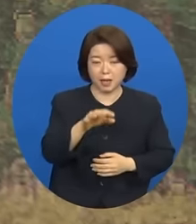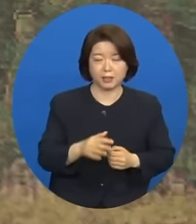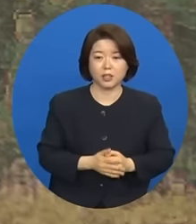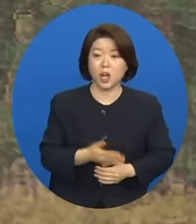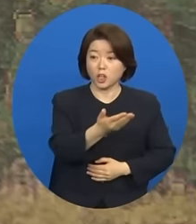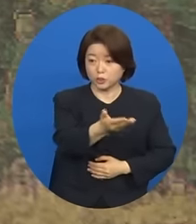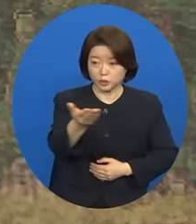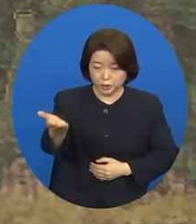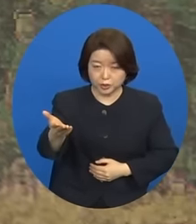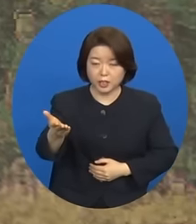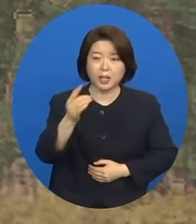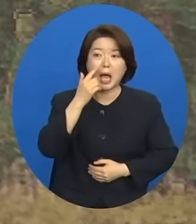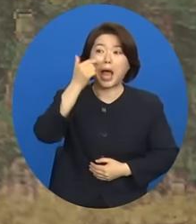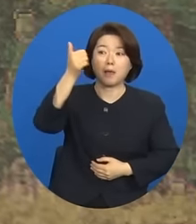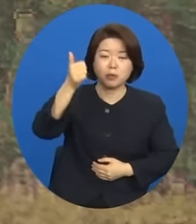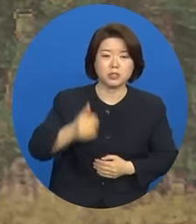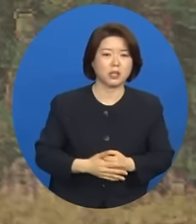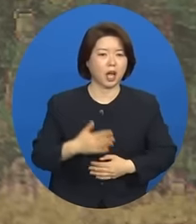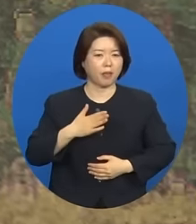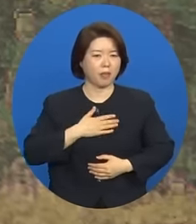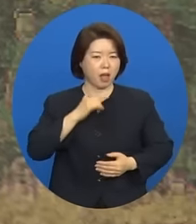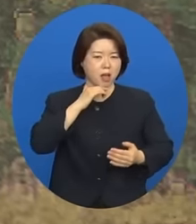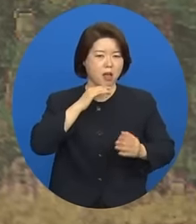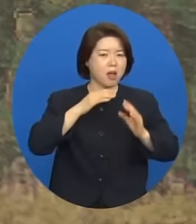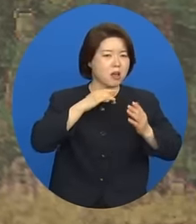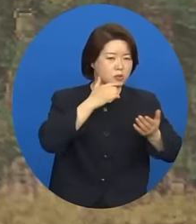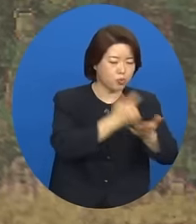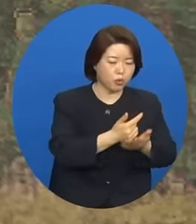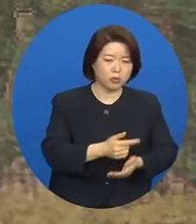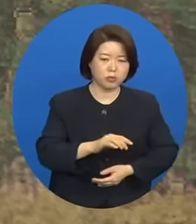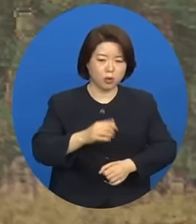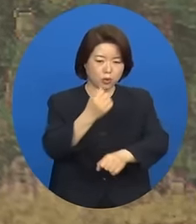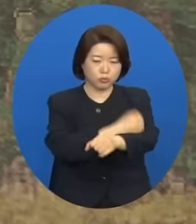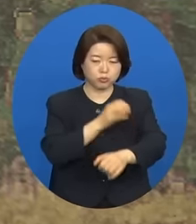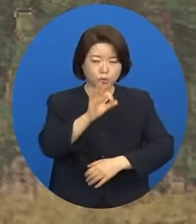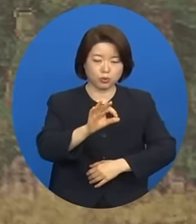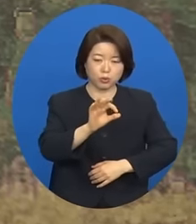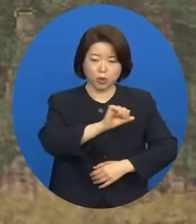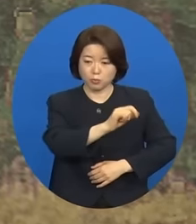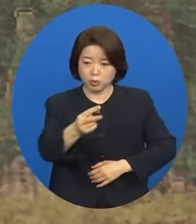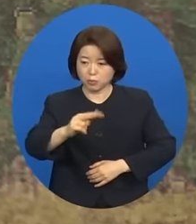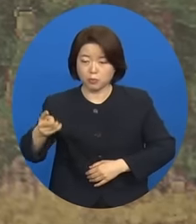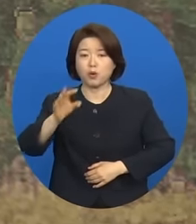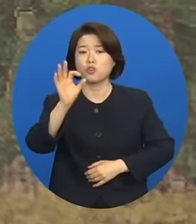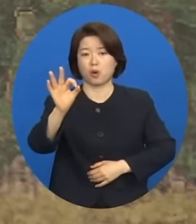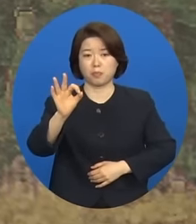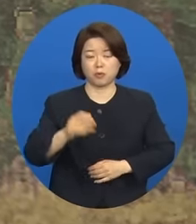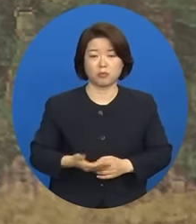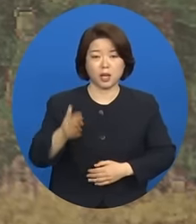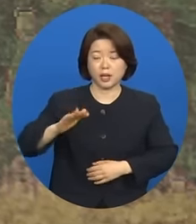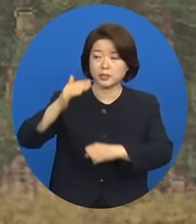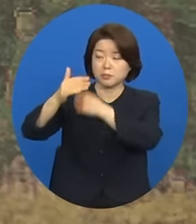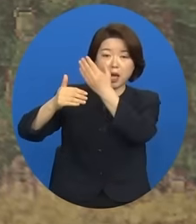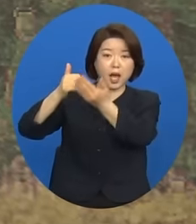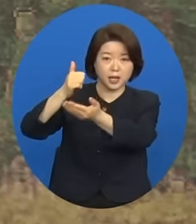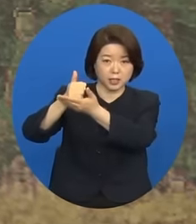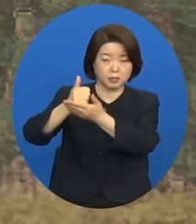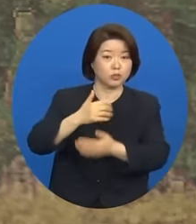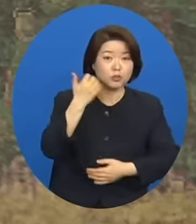아버지가 이게 장인어른이죠. 나를 속여서 품삯을 열 번이나 변경하였느니라. 그러나 하나님이